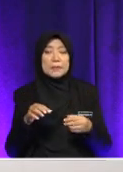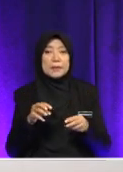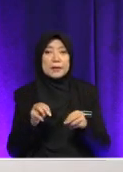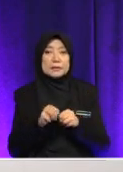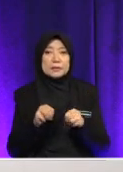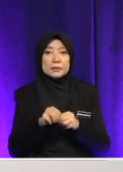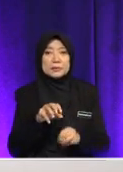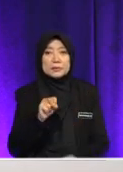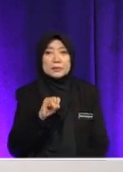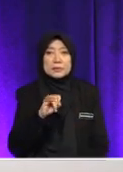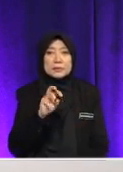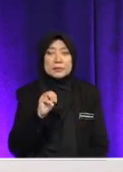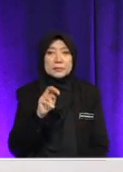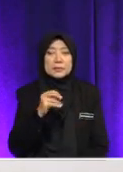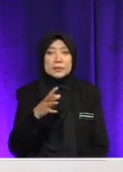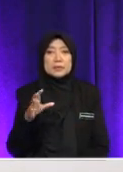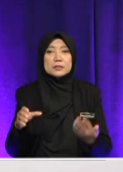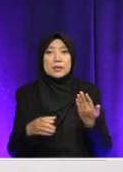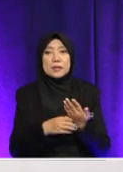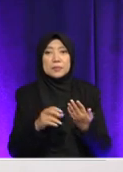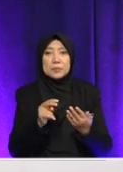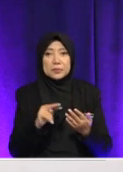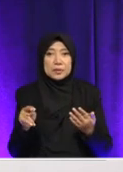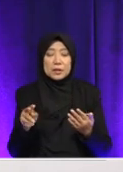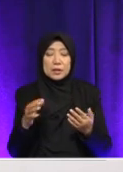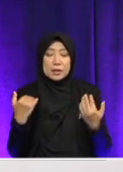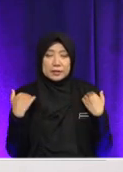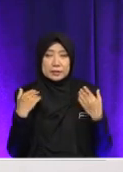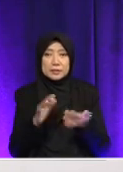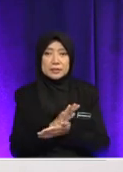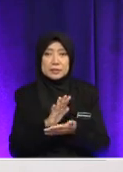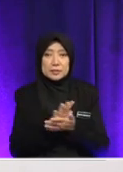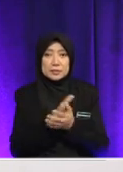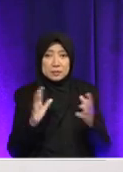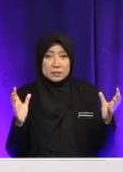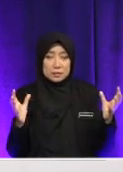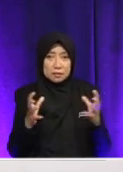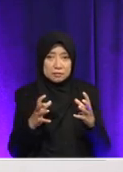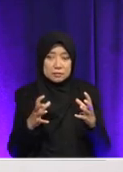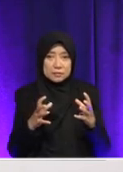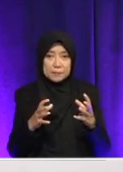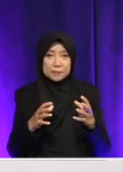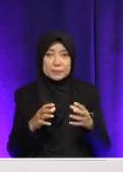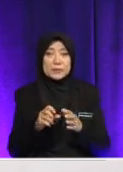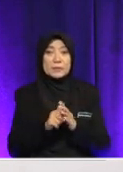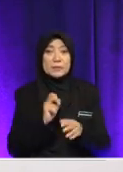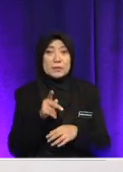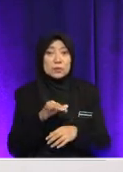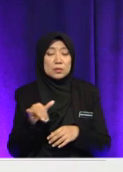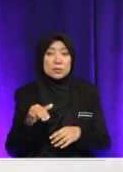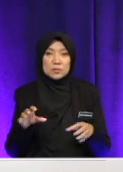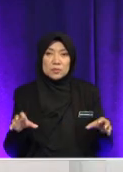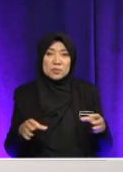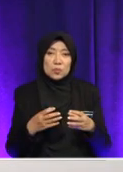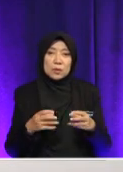oke kita ada kertas keras lah kata keras ini sepatunya kita kena buat